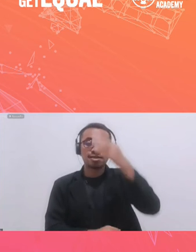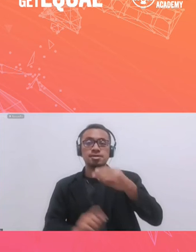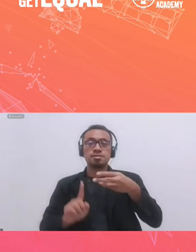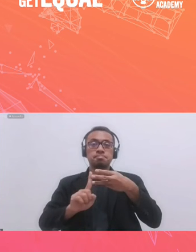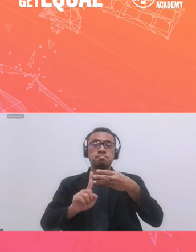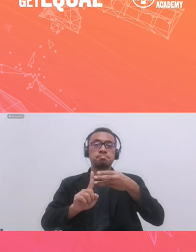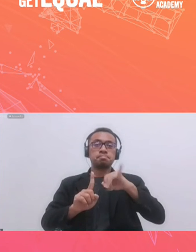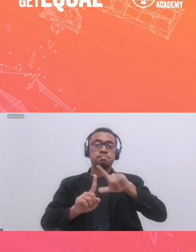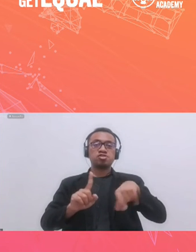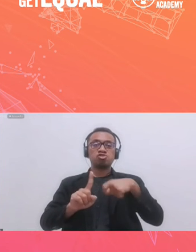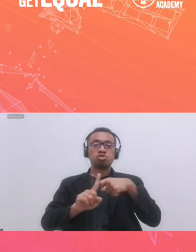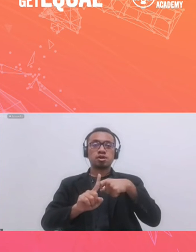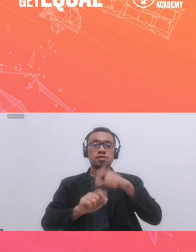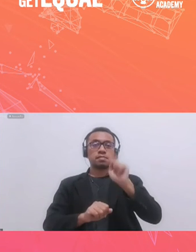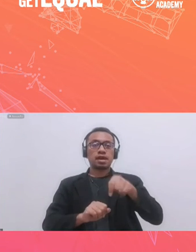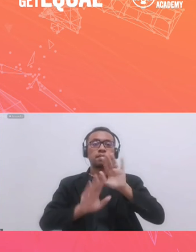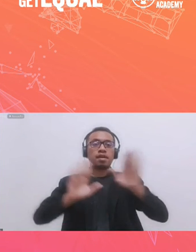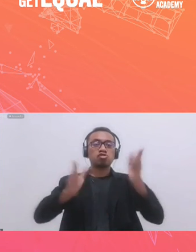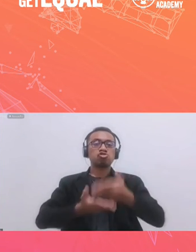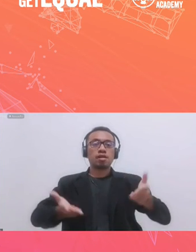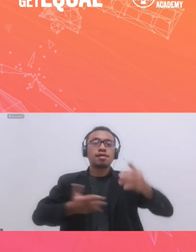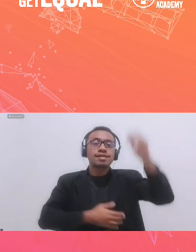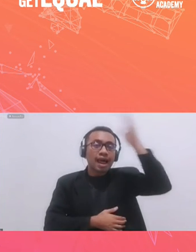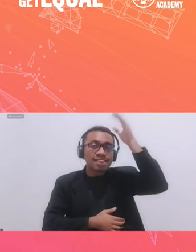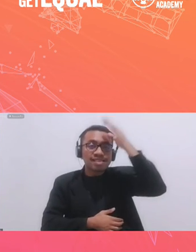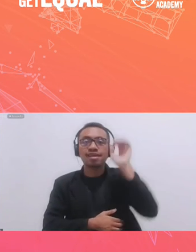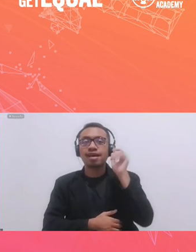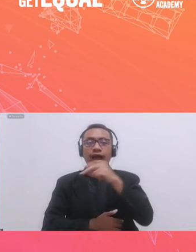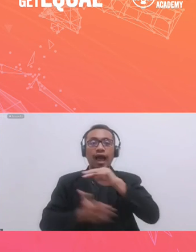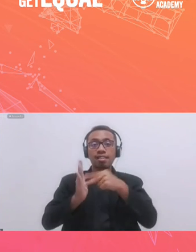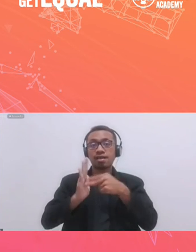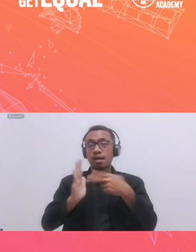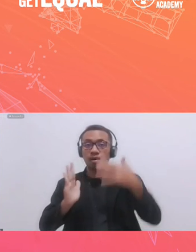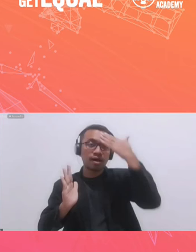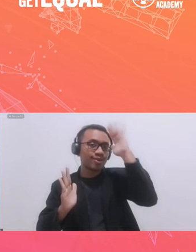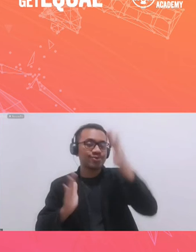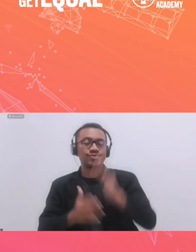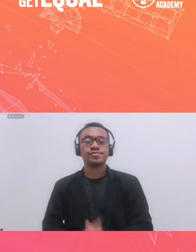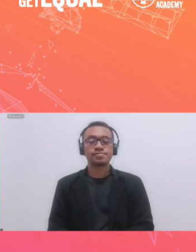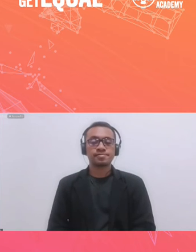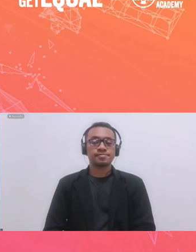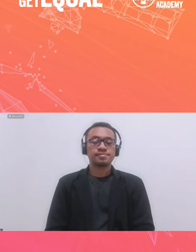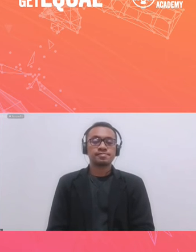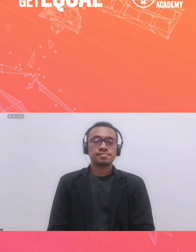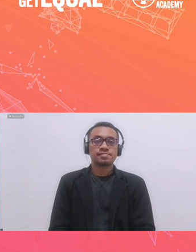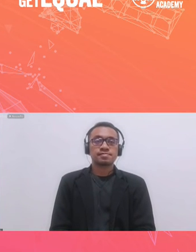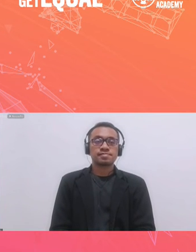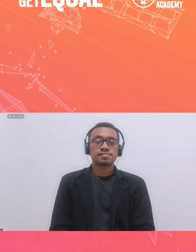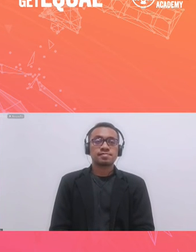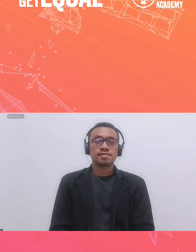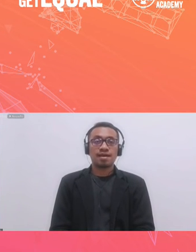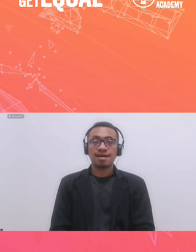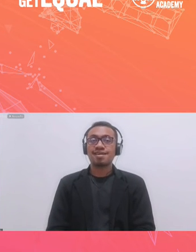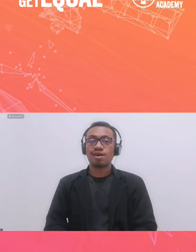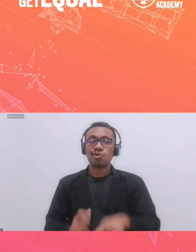lebih saya sampaikan supaya mereka di dalam menggunakan katakanlah